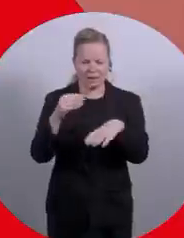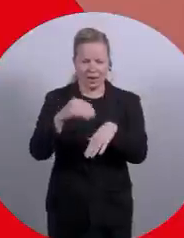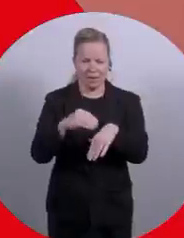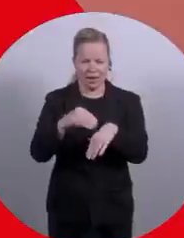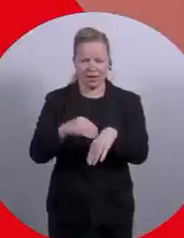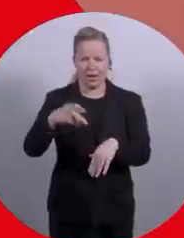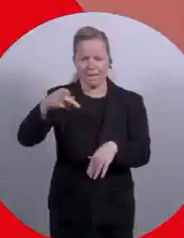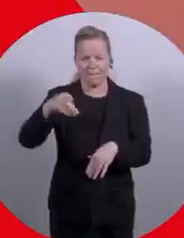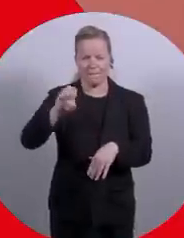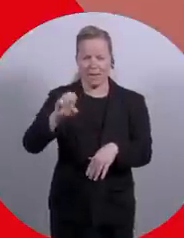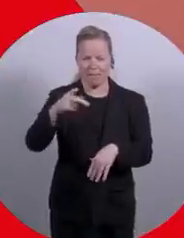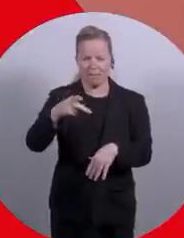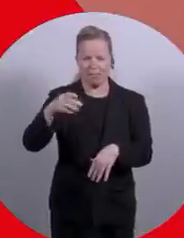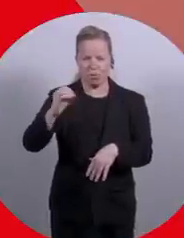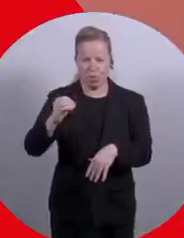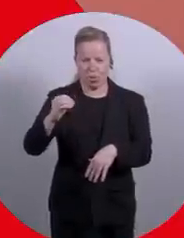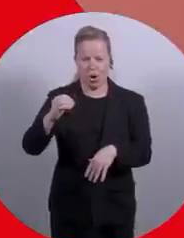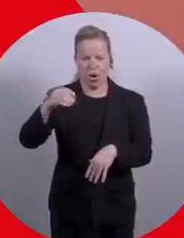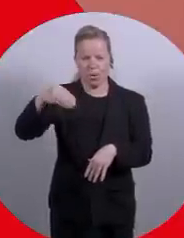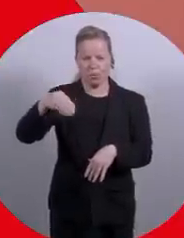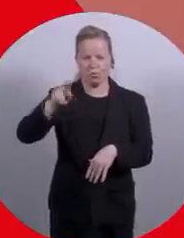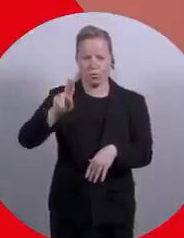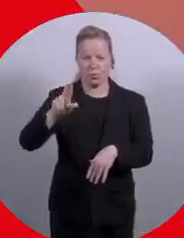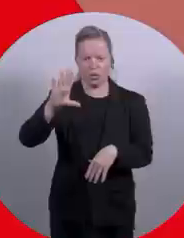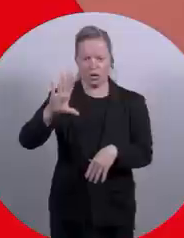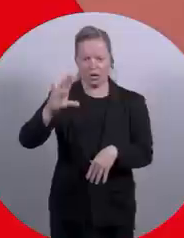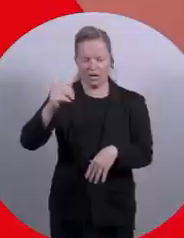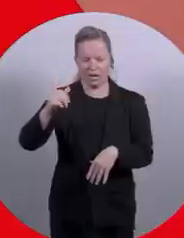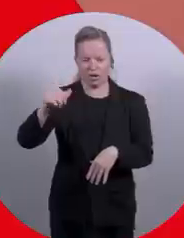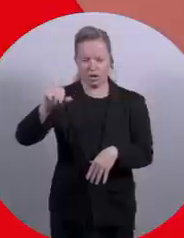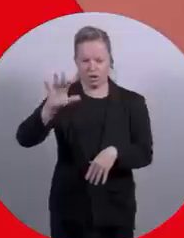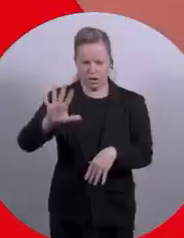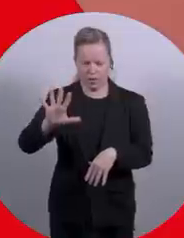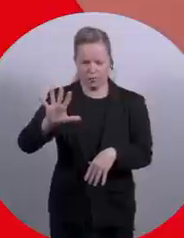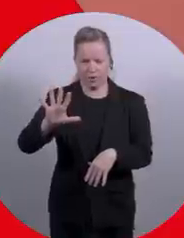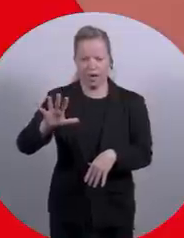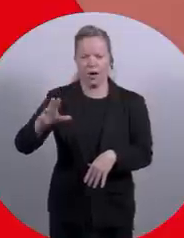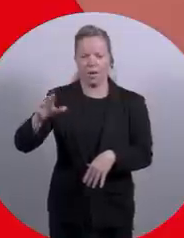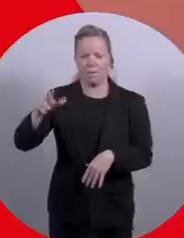schon den Vorbereitung Marina Hanke und Paul Stich